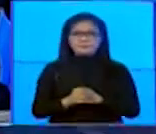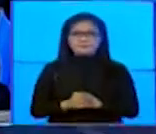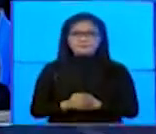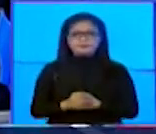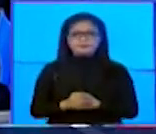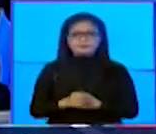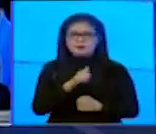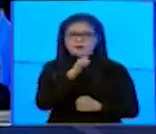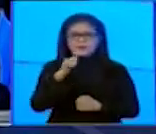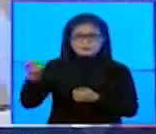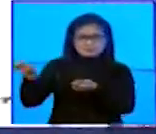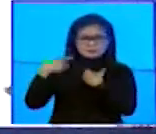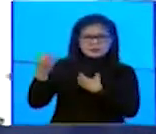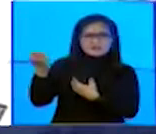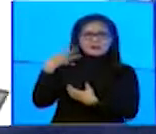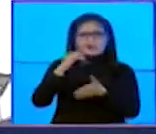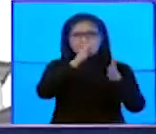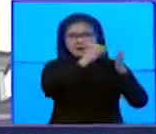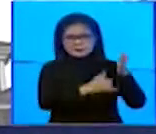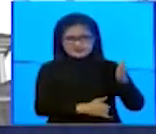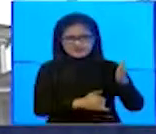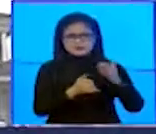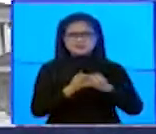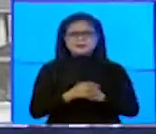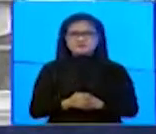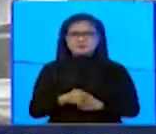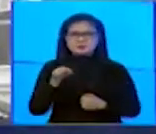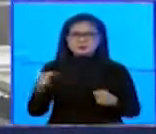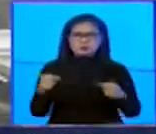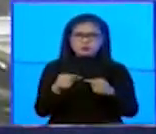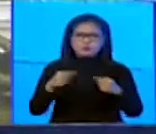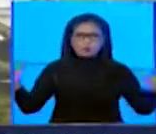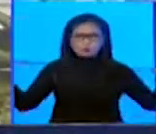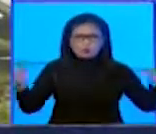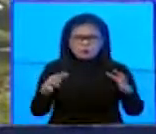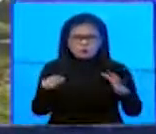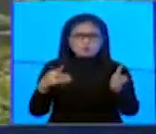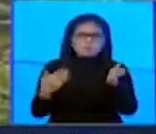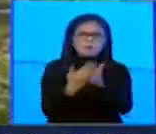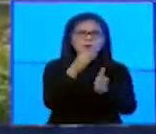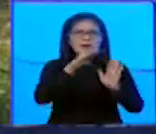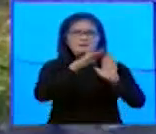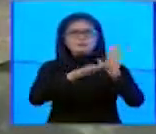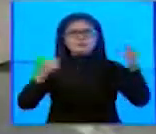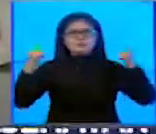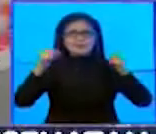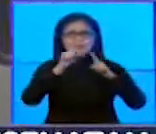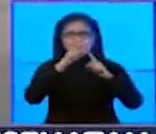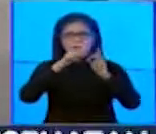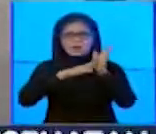memberikan keterangan dan klarifikasi terkait kerumunan serta dugaan pelanggaran protokol kesehatan di Petamburan Tanah Abang Jakarta